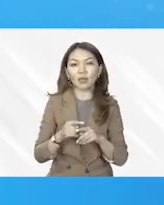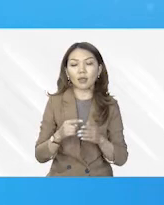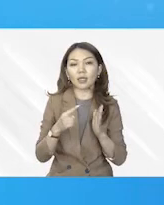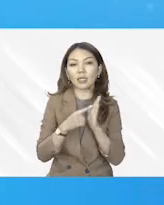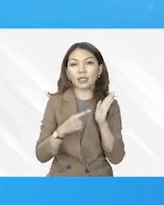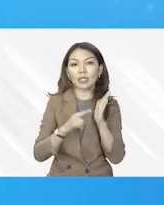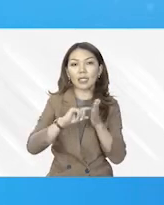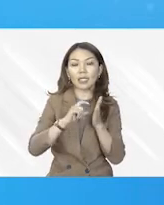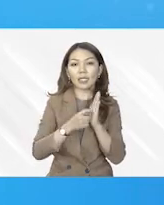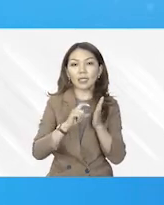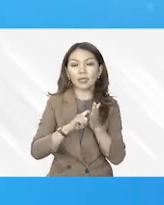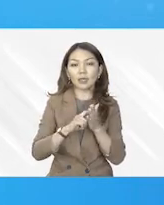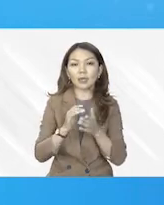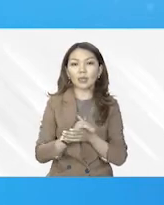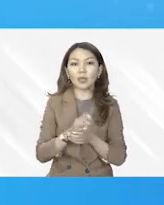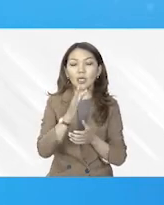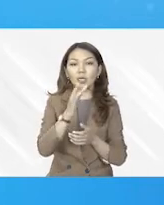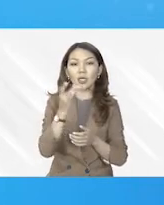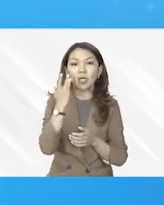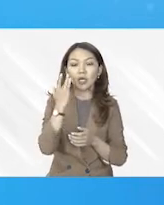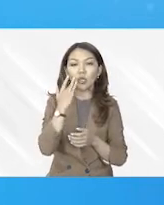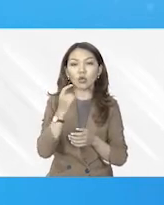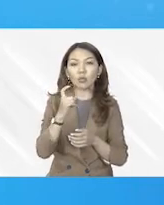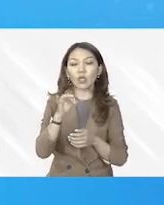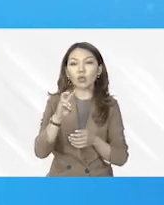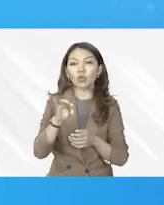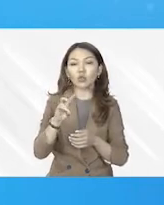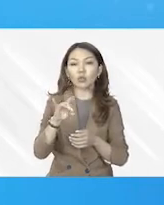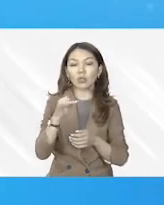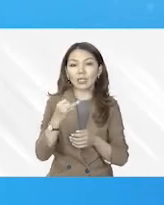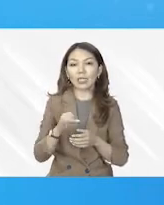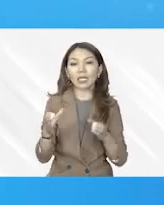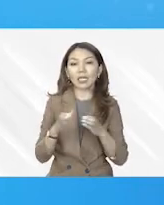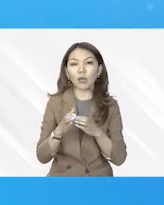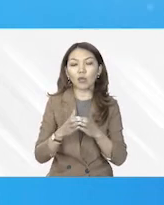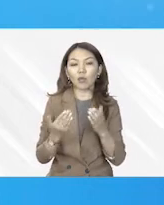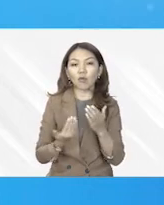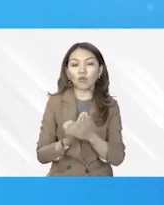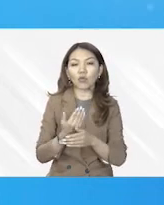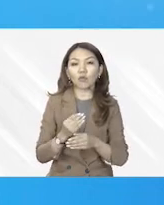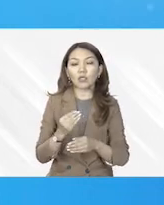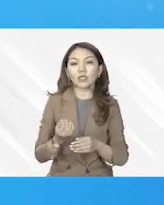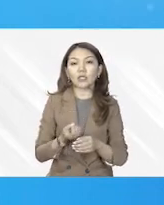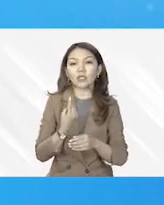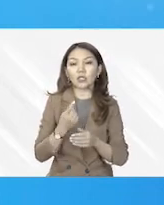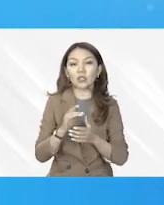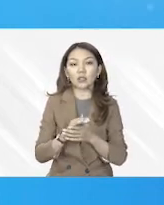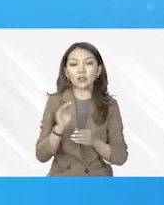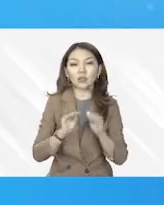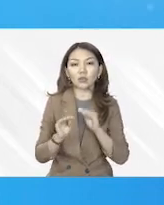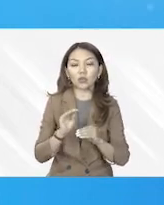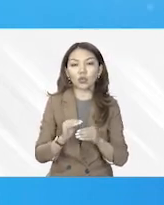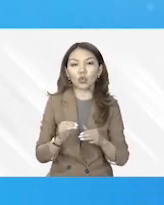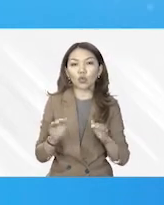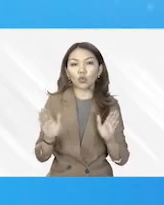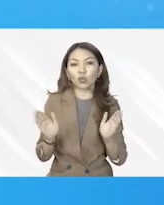деление клетки, при котором хромосомный набор во вновь образующихся дочерних клетках уменьшается